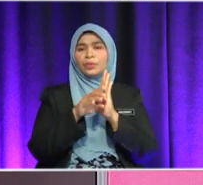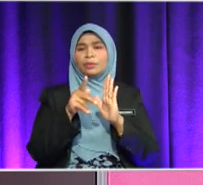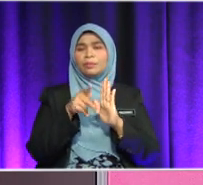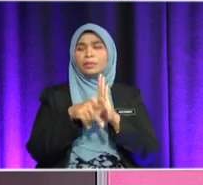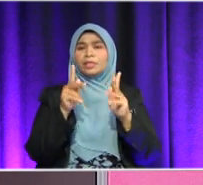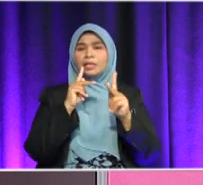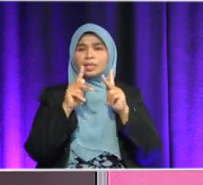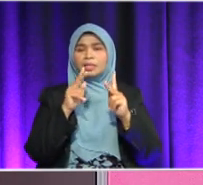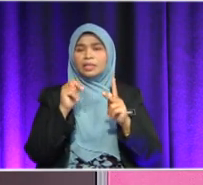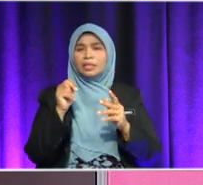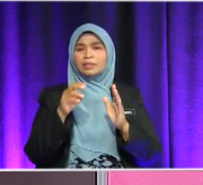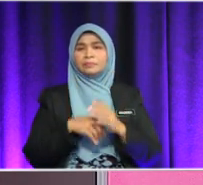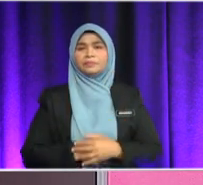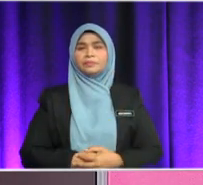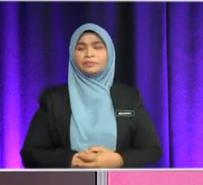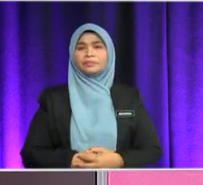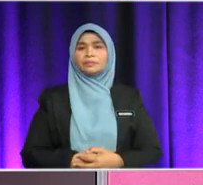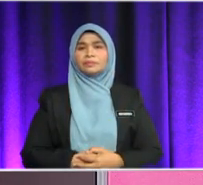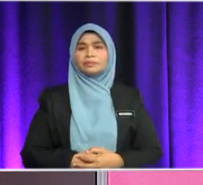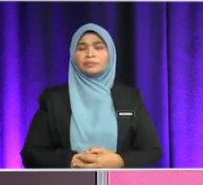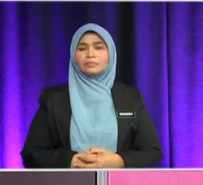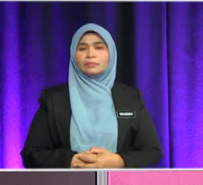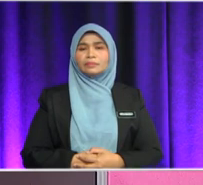yang boleh membatalkan iman tidak ada tak